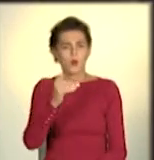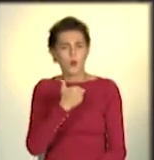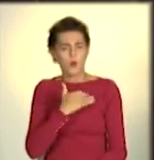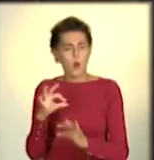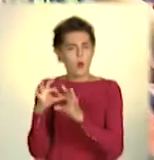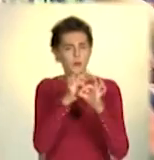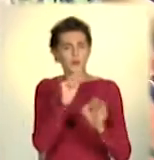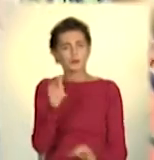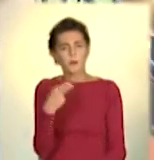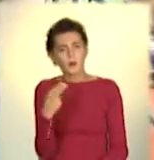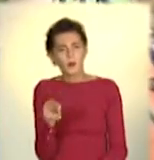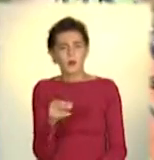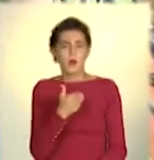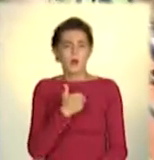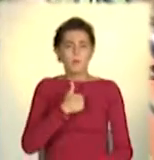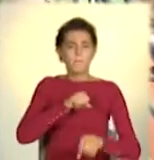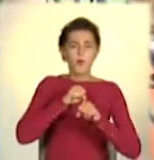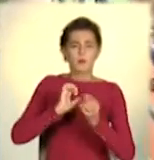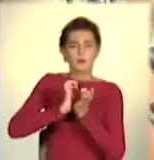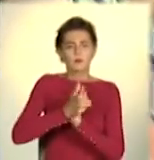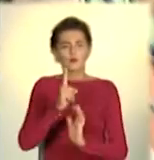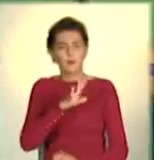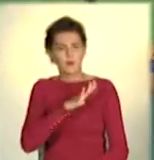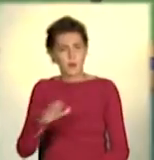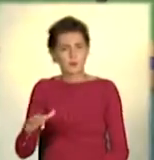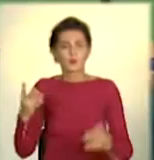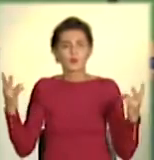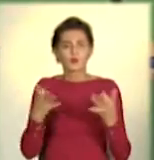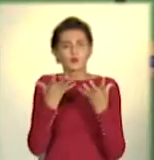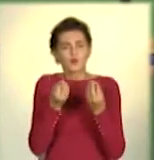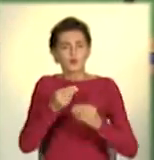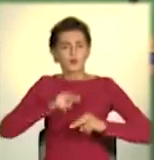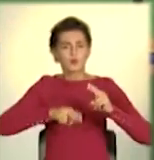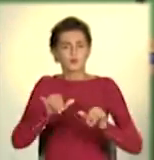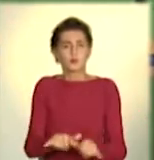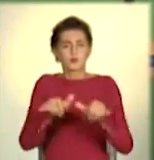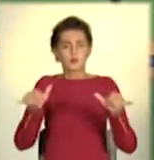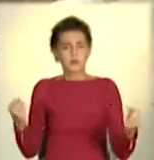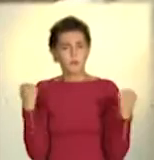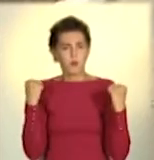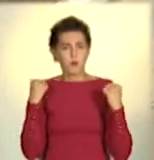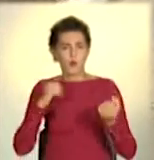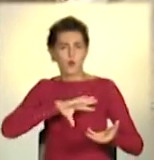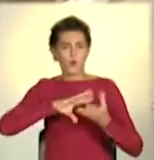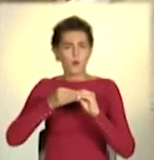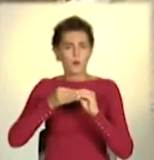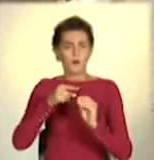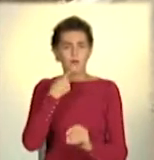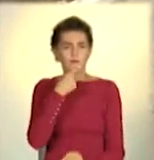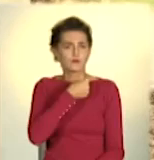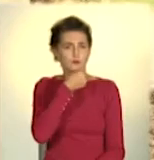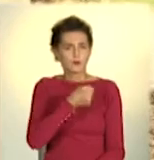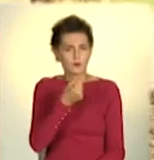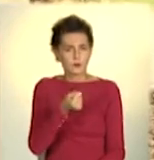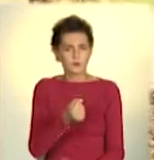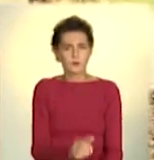олімпійським чемпіоном. Аби боксери не тіснилися в малих залах, треба будівництво спортивного комплексу, запевняють чиновники. Повинна